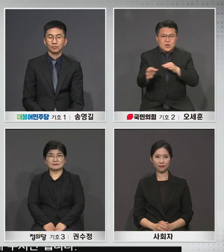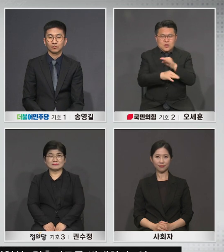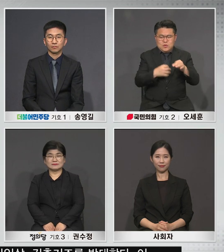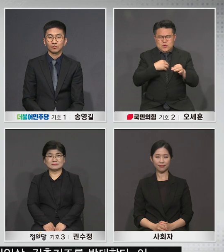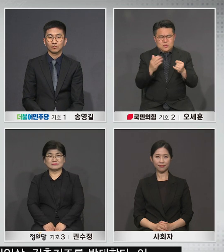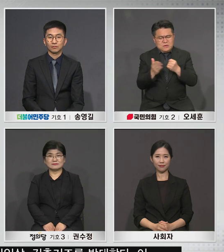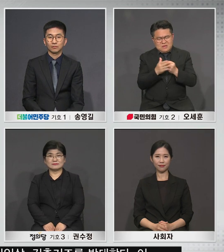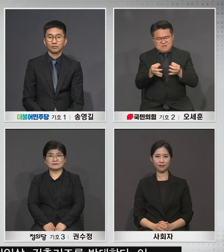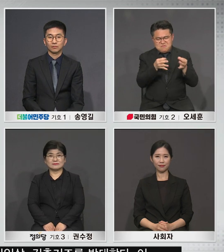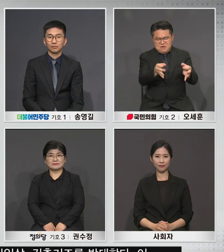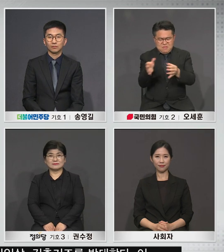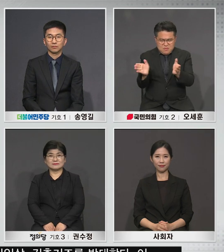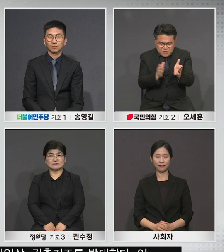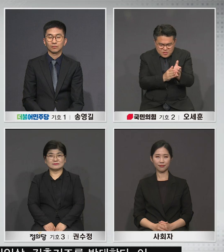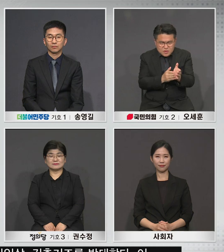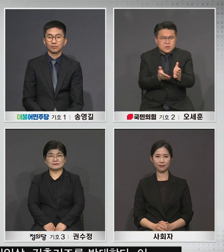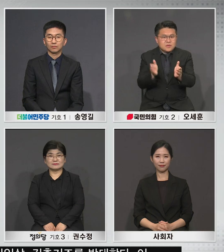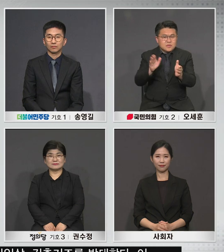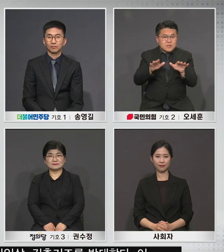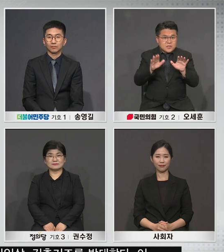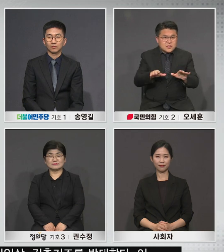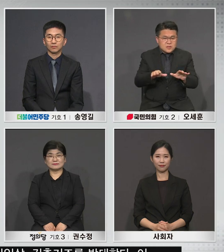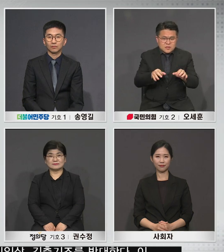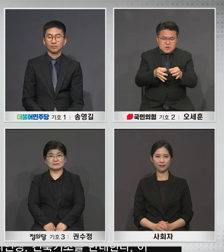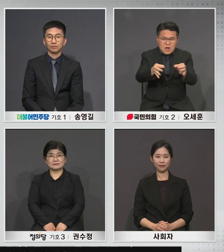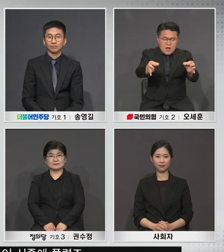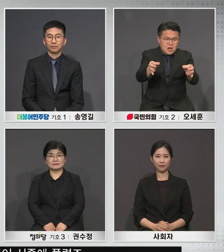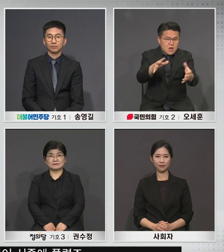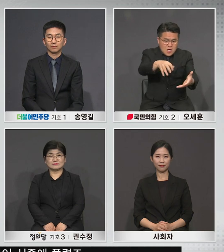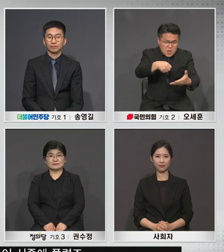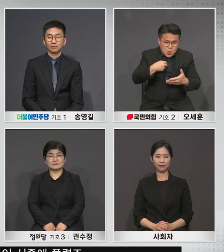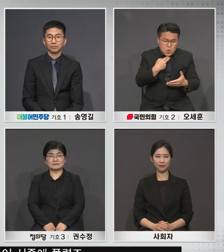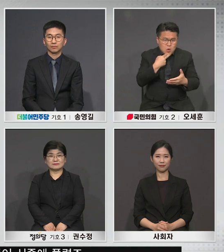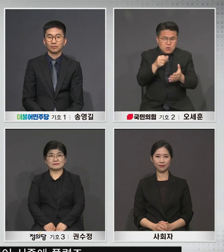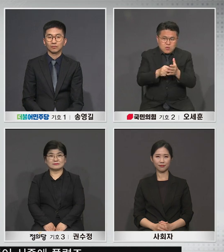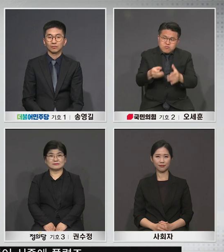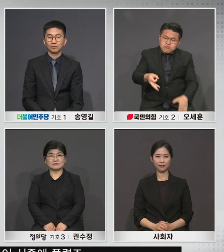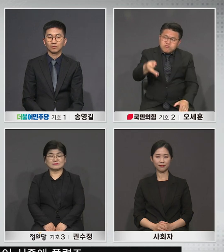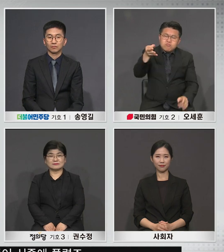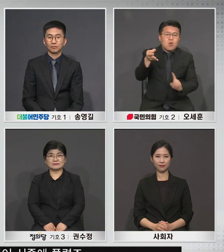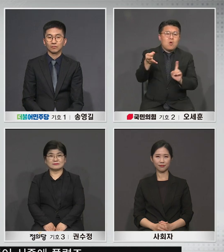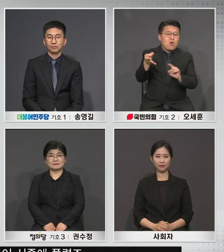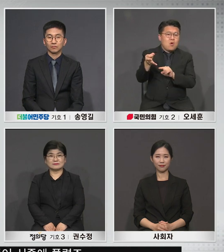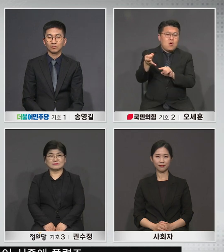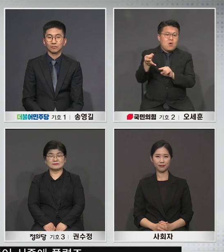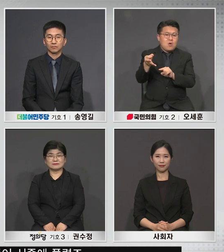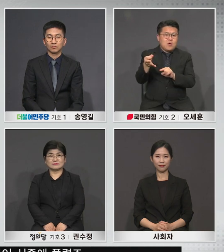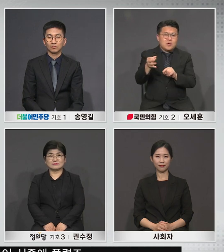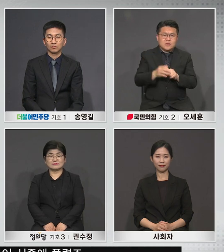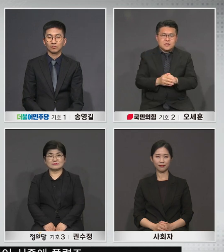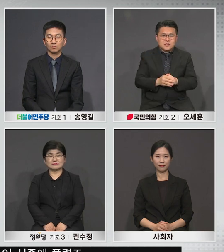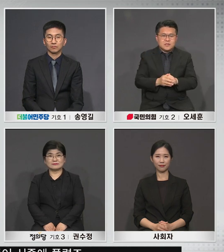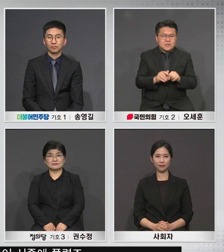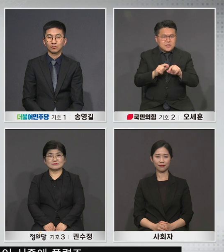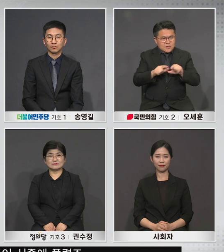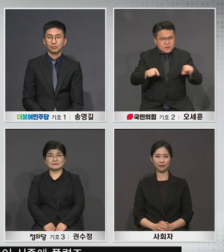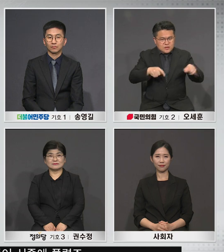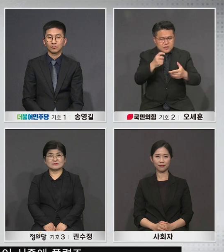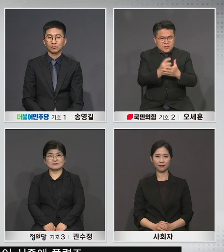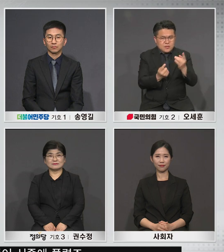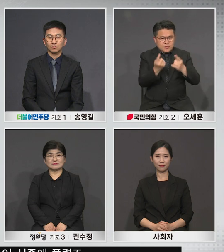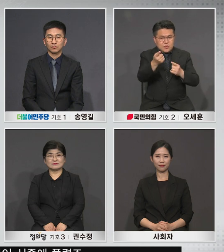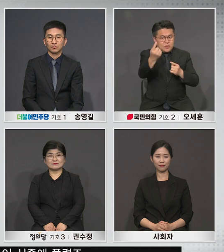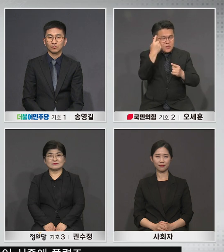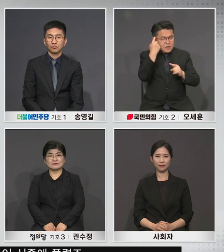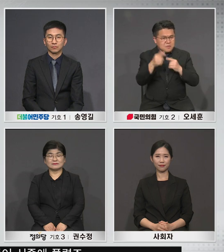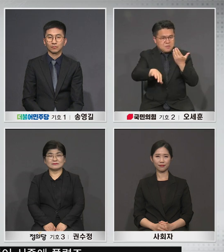어느 정도 긴축을 하지 않으면 계속해서 물가가 오를 텐데 기조가 좀 통상의 경제 정책과 반대 방향인 것 같고요.